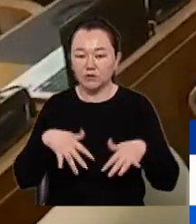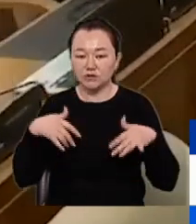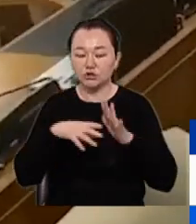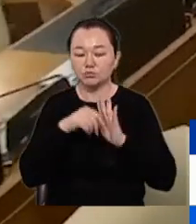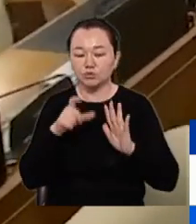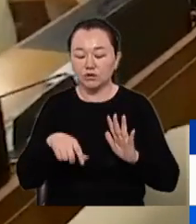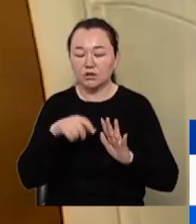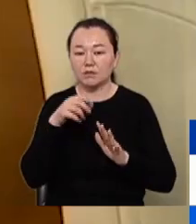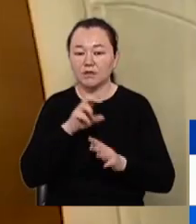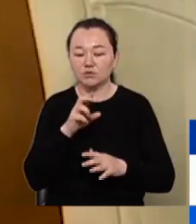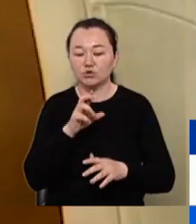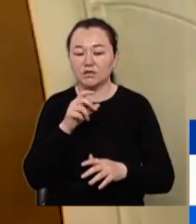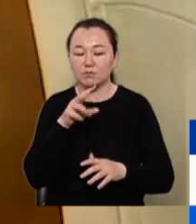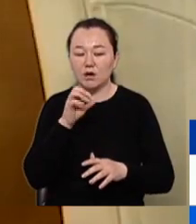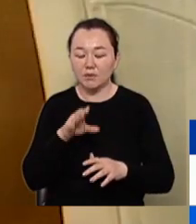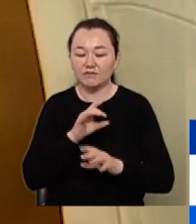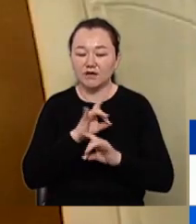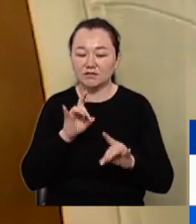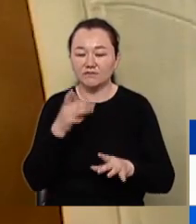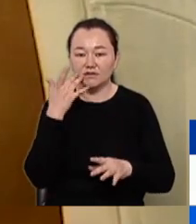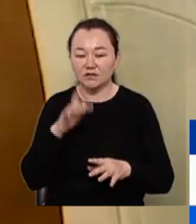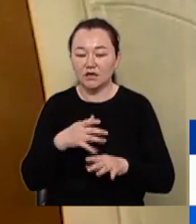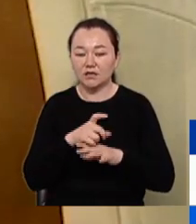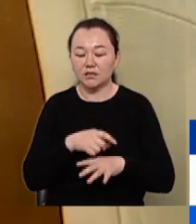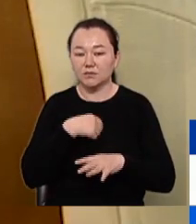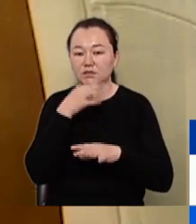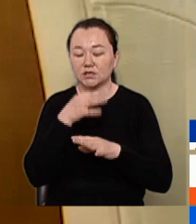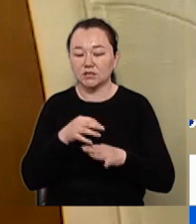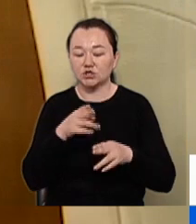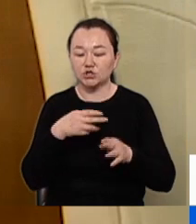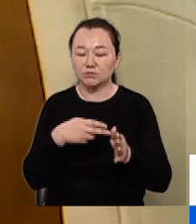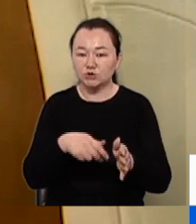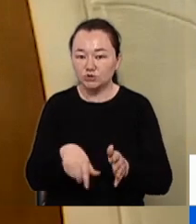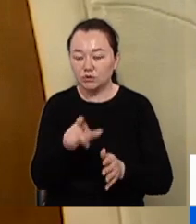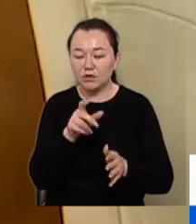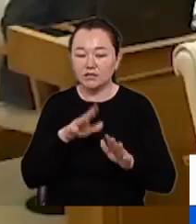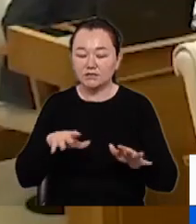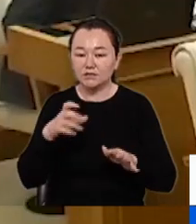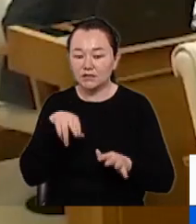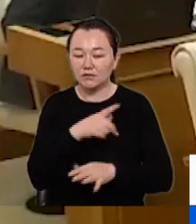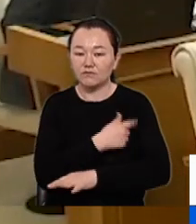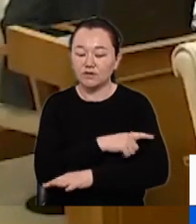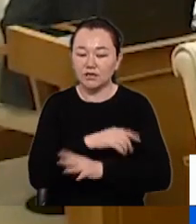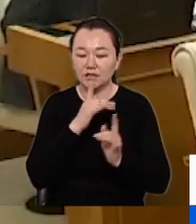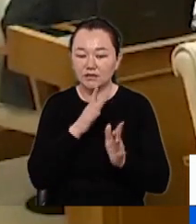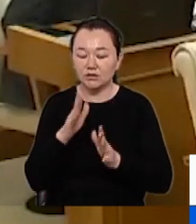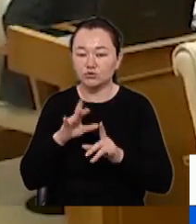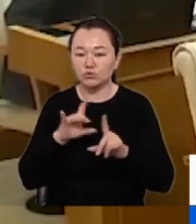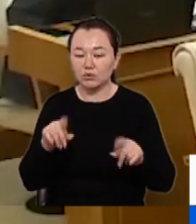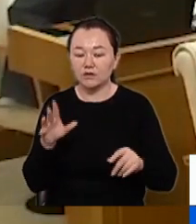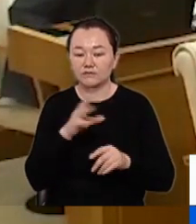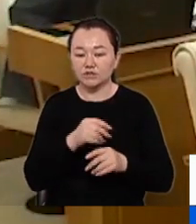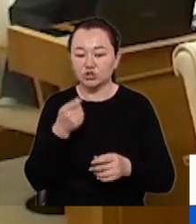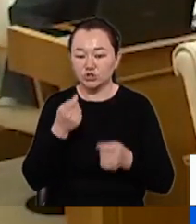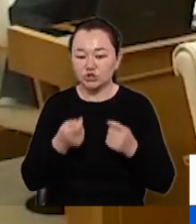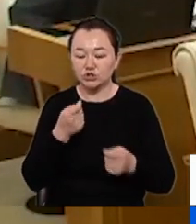депутаты Бақтығожа Ізмұхамбетов те алға тартады. Айтуынша, қазір бізде темір жол, балабақша, аурухана, мектеп интернаттары бағасы әлдеқайда